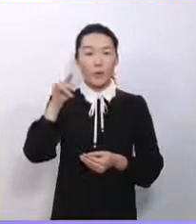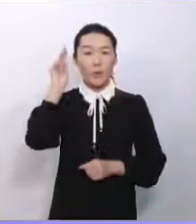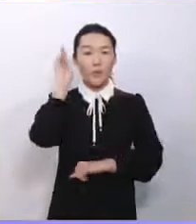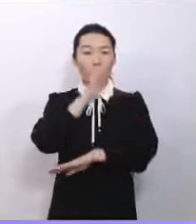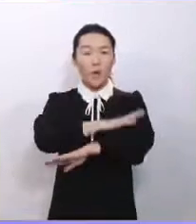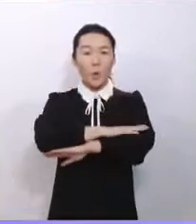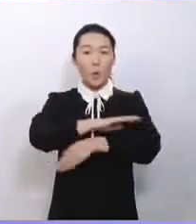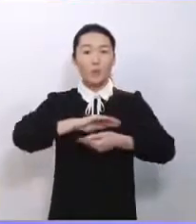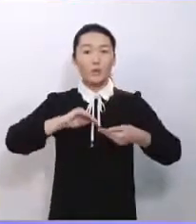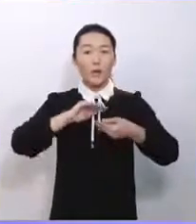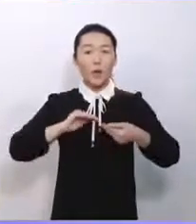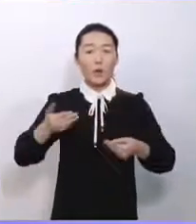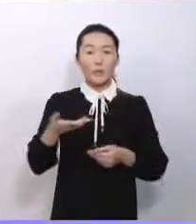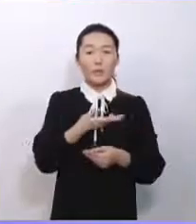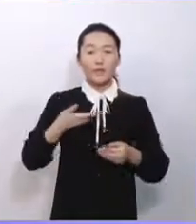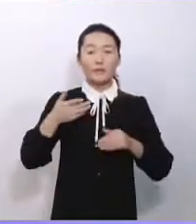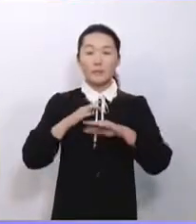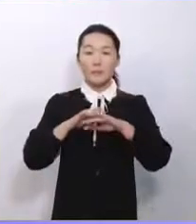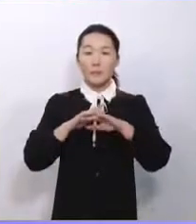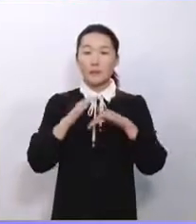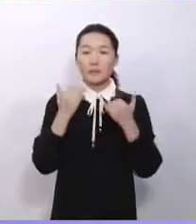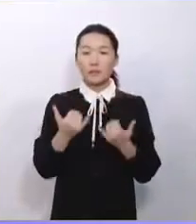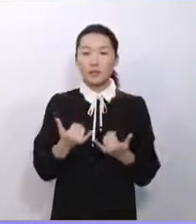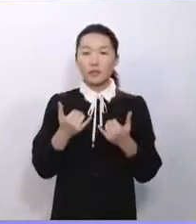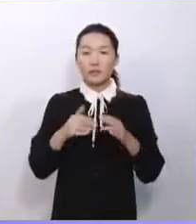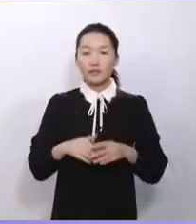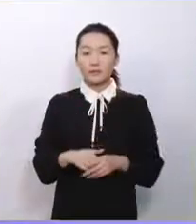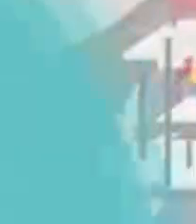урок торопит нас математика сейчас.